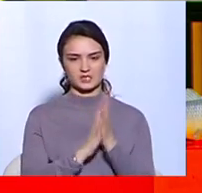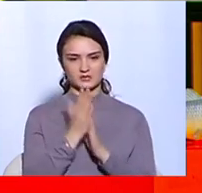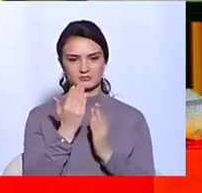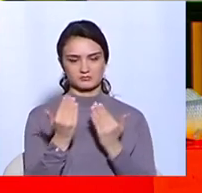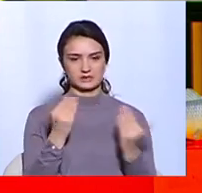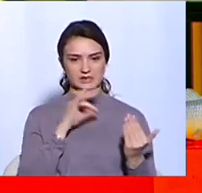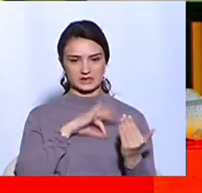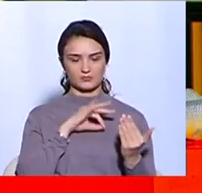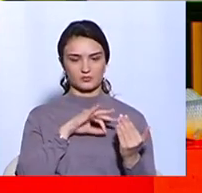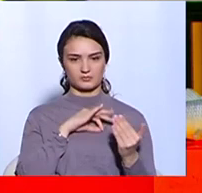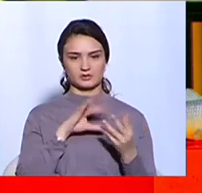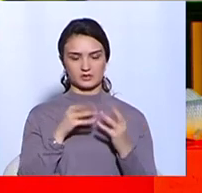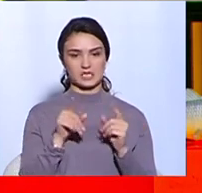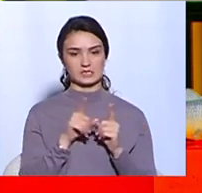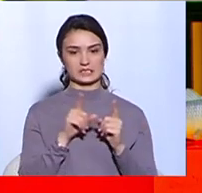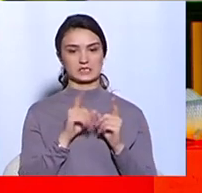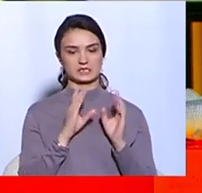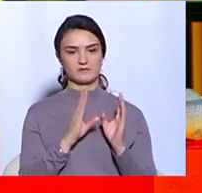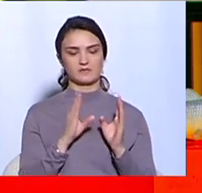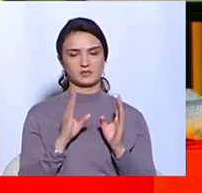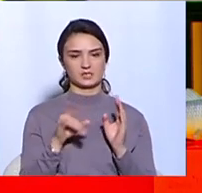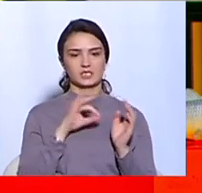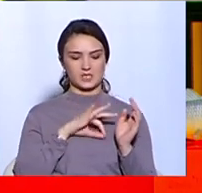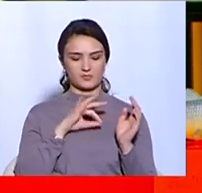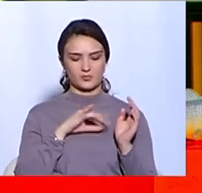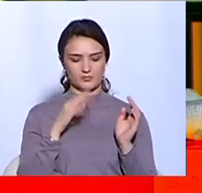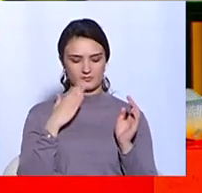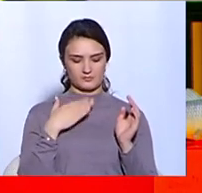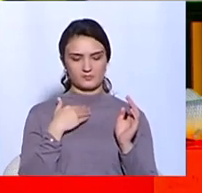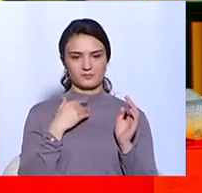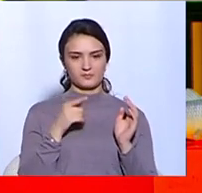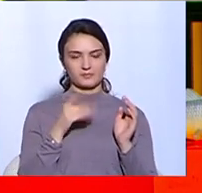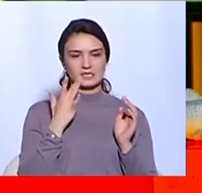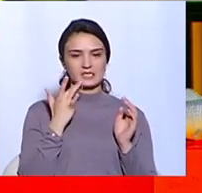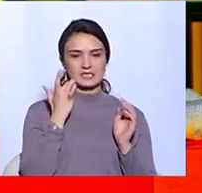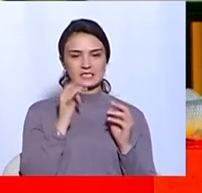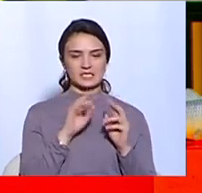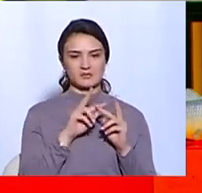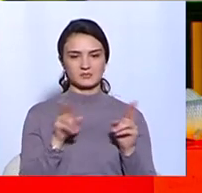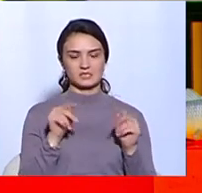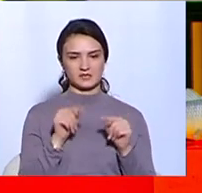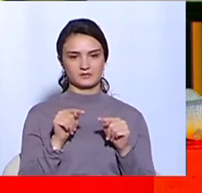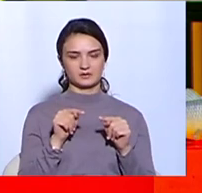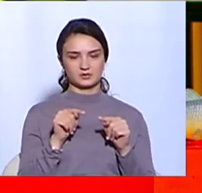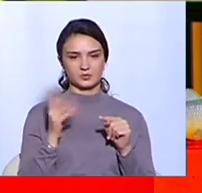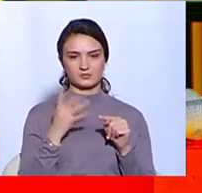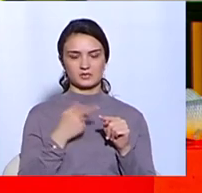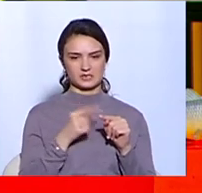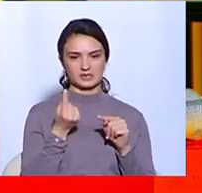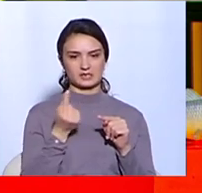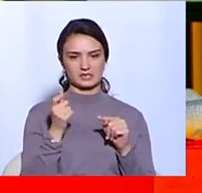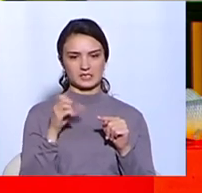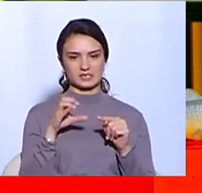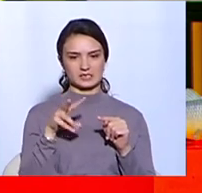ნაყოფით სარგებლობენ და ძირითადად ასე იქცევიან, სარგებლობენ პატარა თხილივით მსგავსი სტრუქტურებით, რომელსაც თესლი